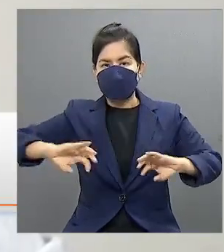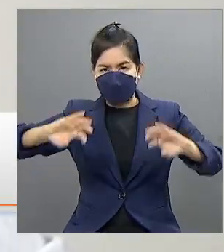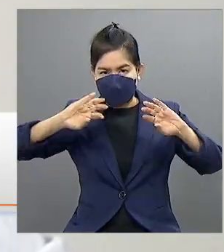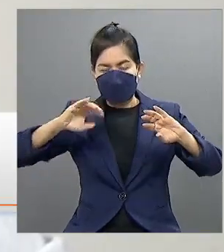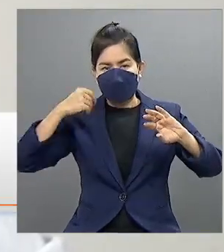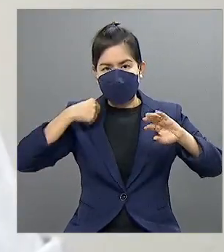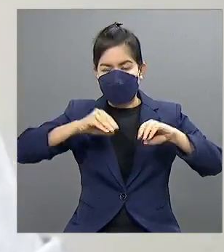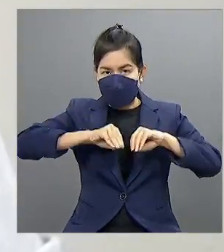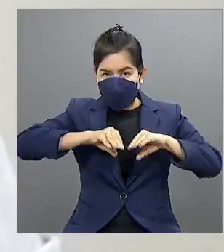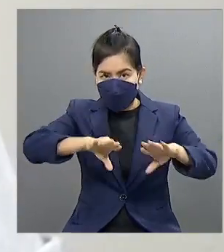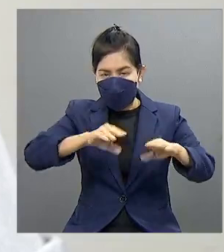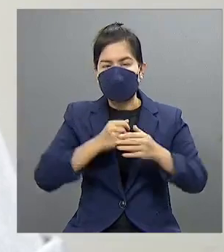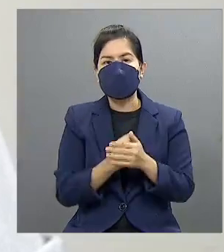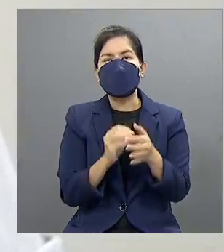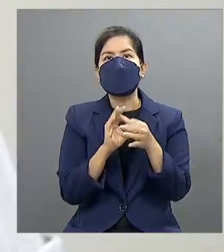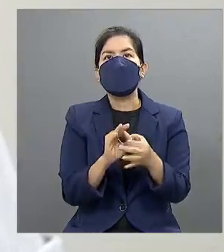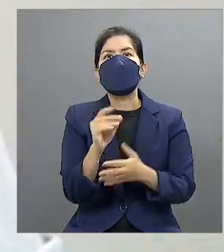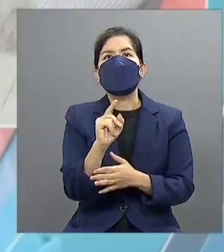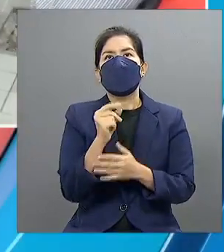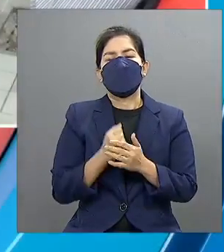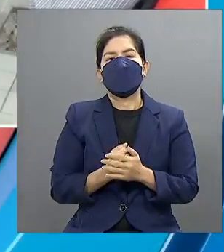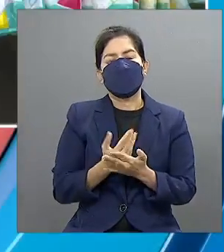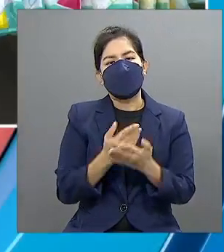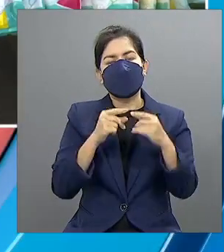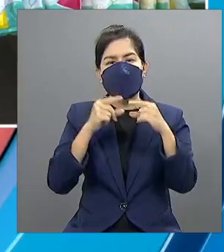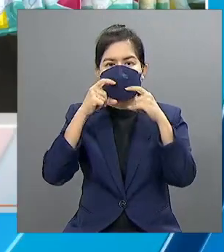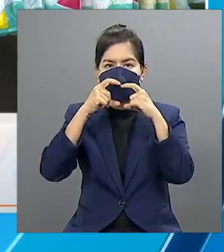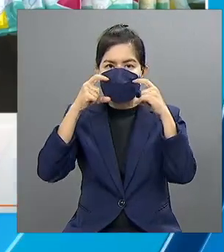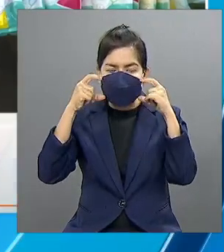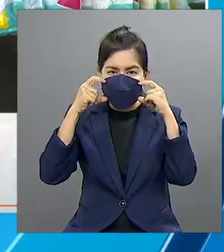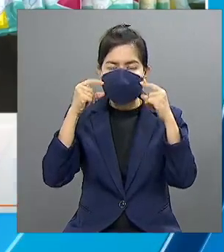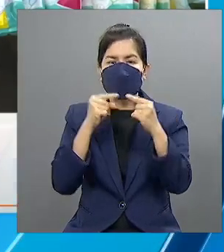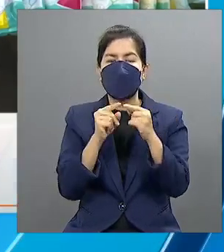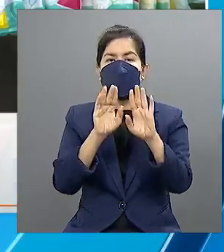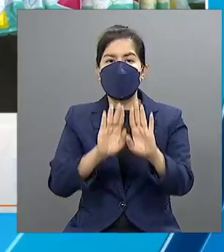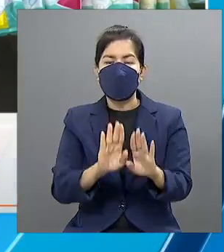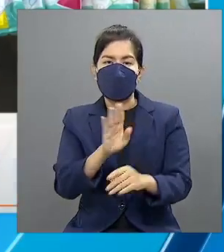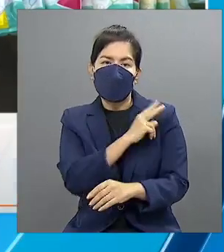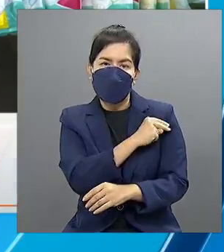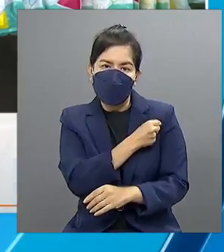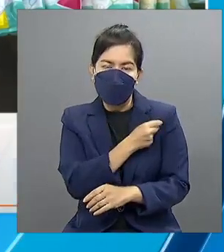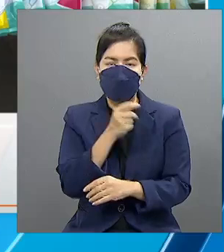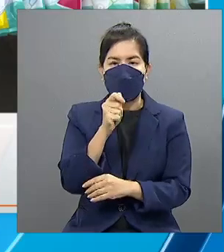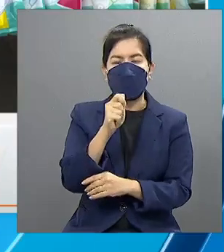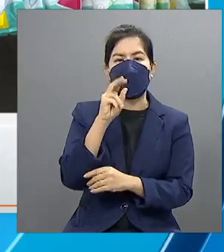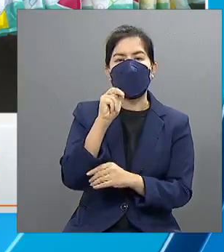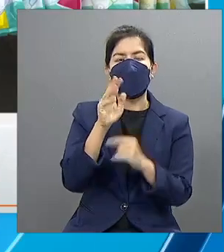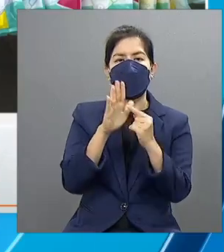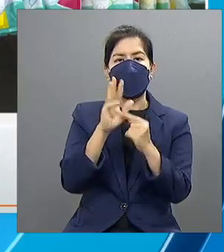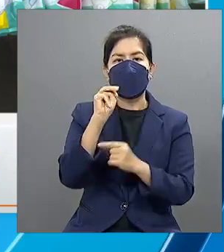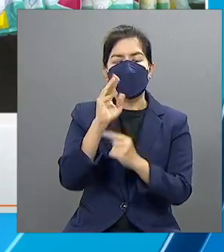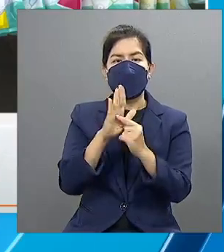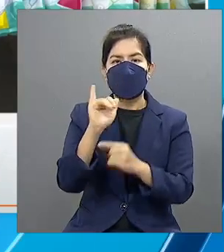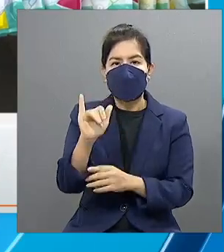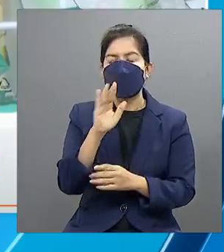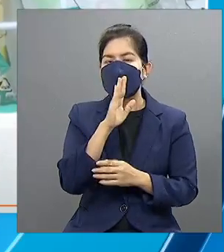ากไม่ว่าจะเป็นหน้ากากอนามัยหรือหน้ากากผ้าเนี่ยถ้าเป็นไปตามมาตรฐานนะครับใช้วัสดุที่ได้มาตรฐ